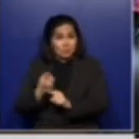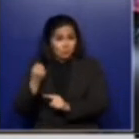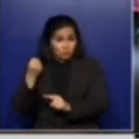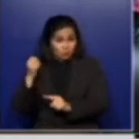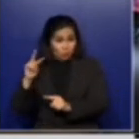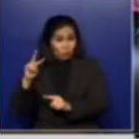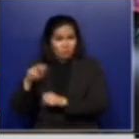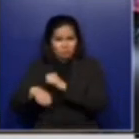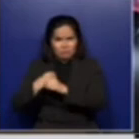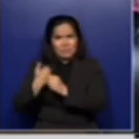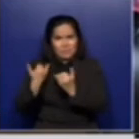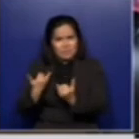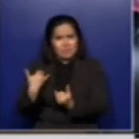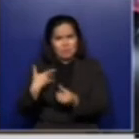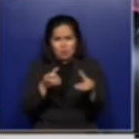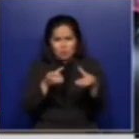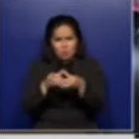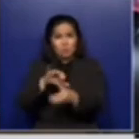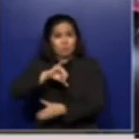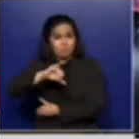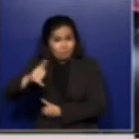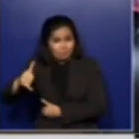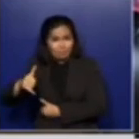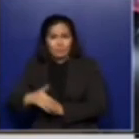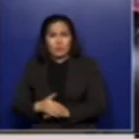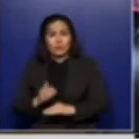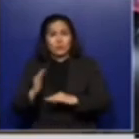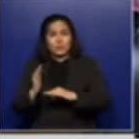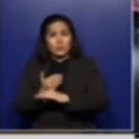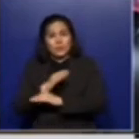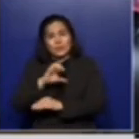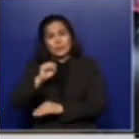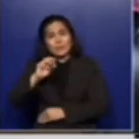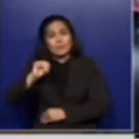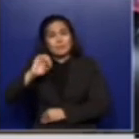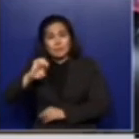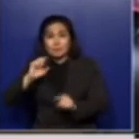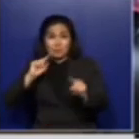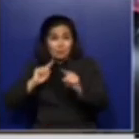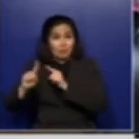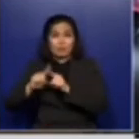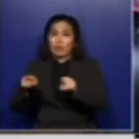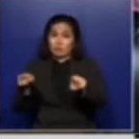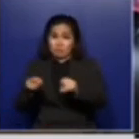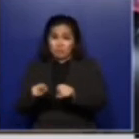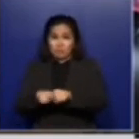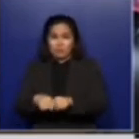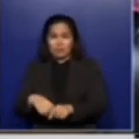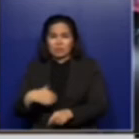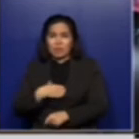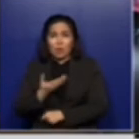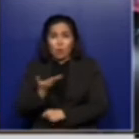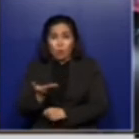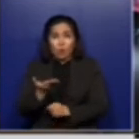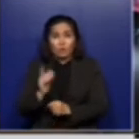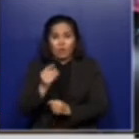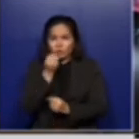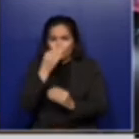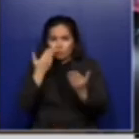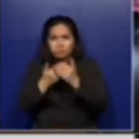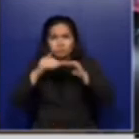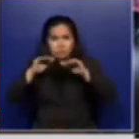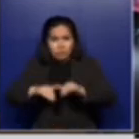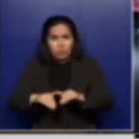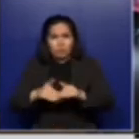ในสิ้นปีนี้และธุรกิจขนาดเล็กที่เรียกว่า SMEที่ขอผ่อนผันดอกเบี้ยแล้ว